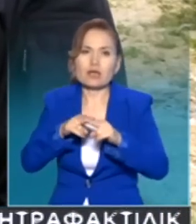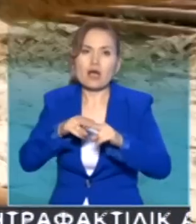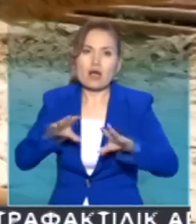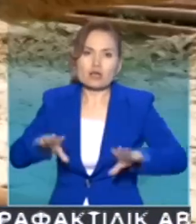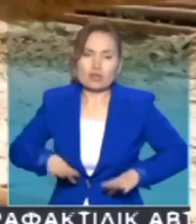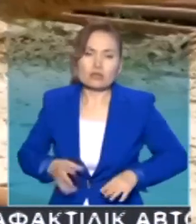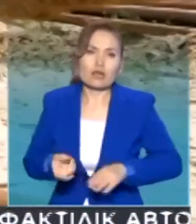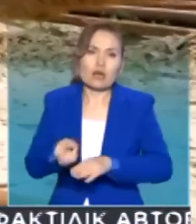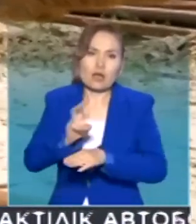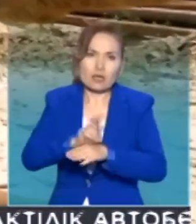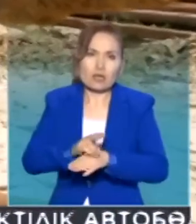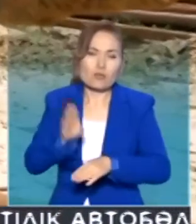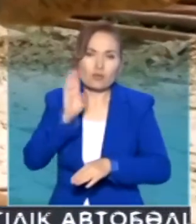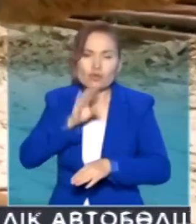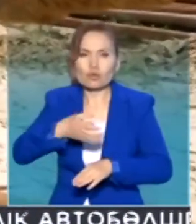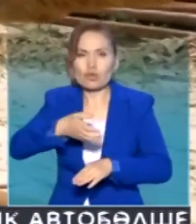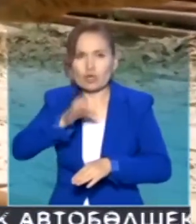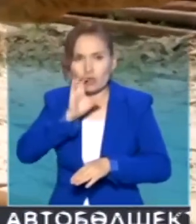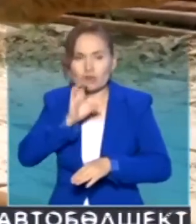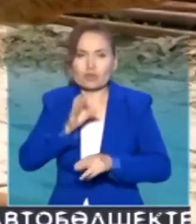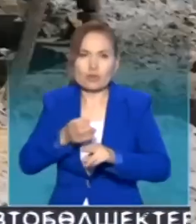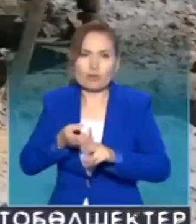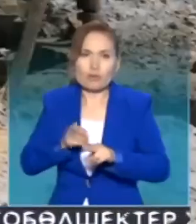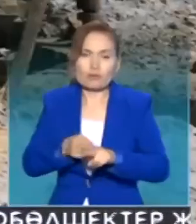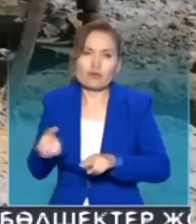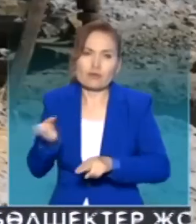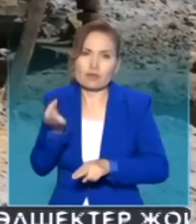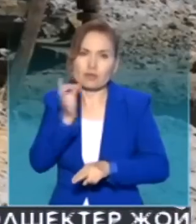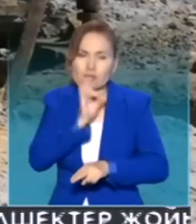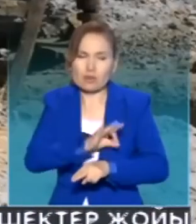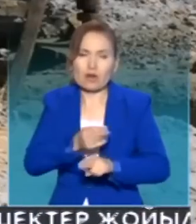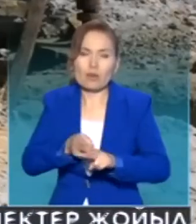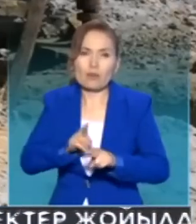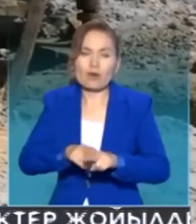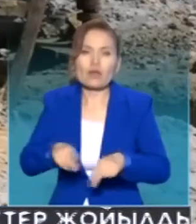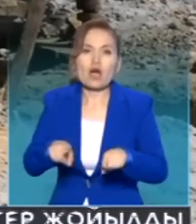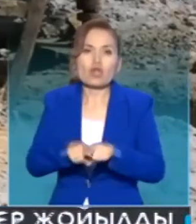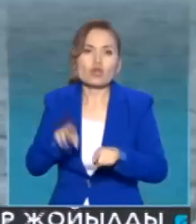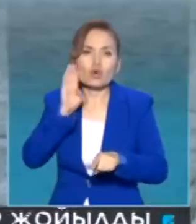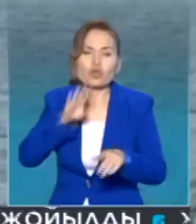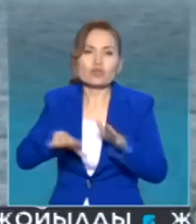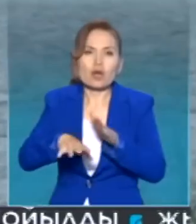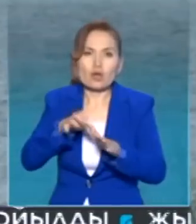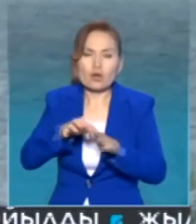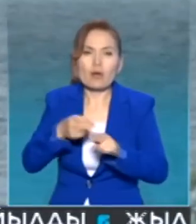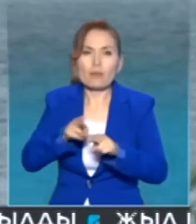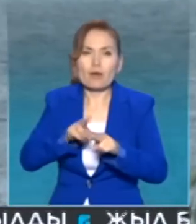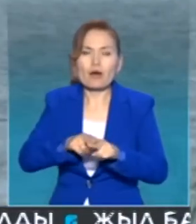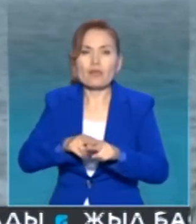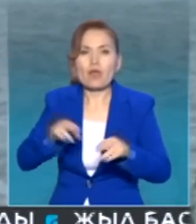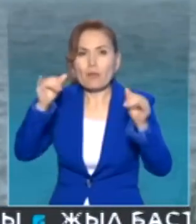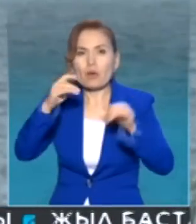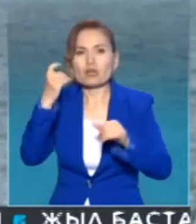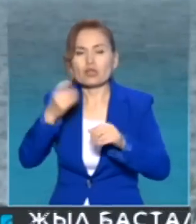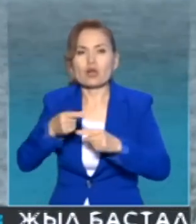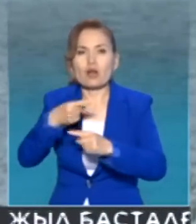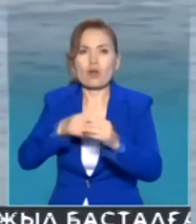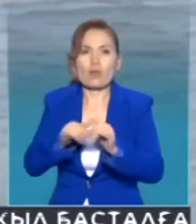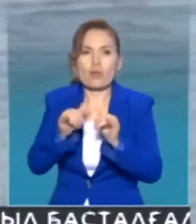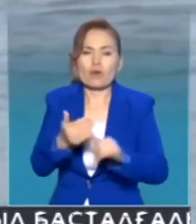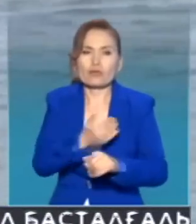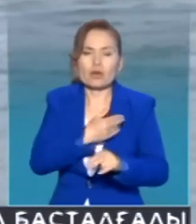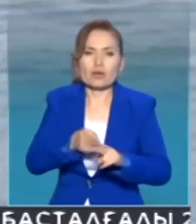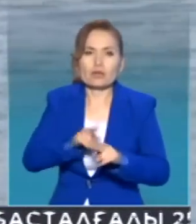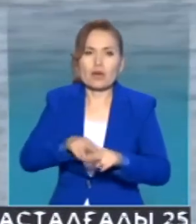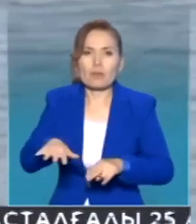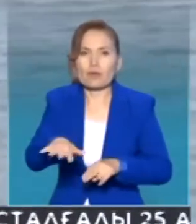мал. Жыл соңына дейін тағы 8 жер асты суының көзін ашып, мал шаруашылығына кеңінен пайдалану көзделуде. Сондай-ақ